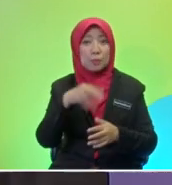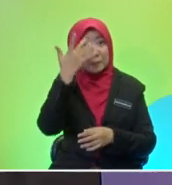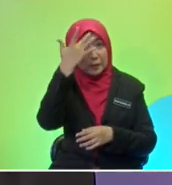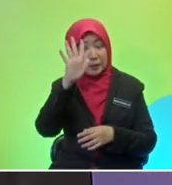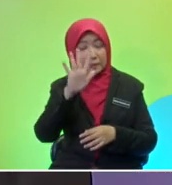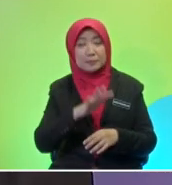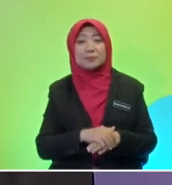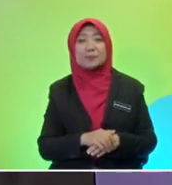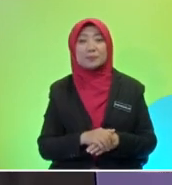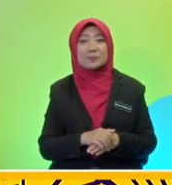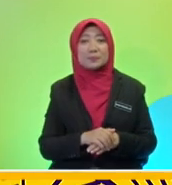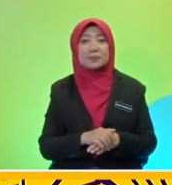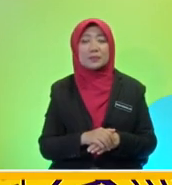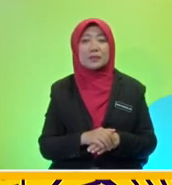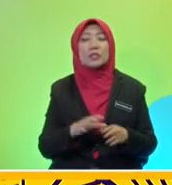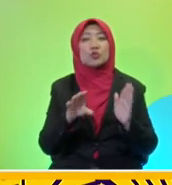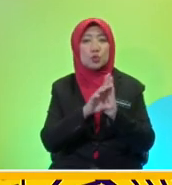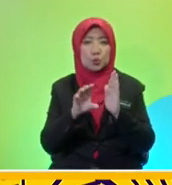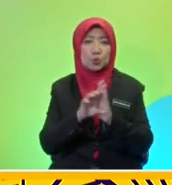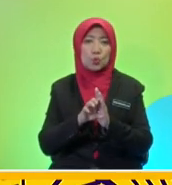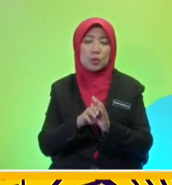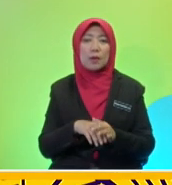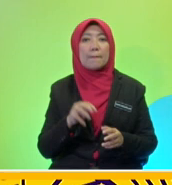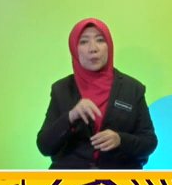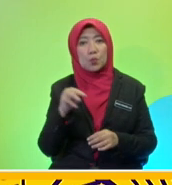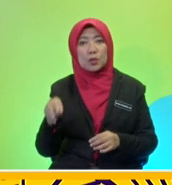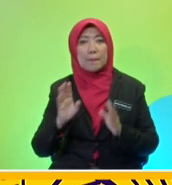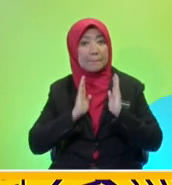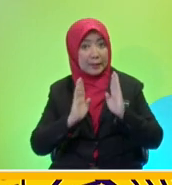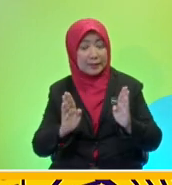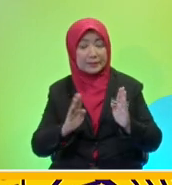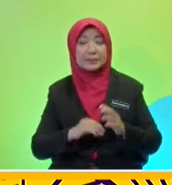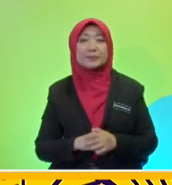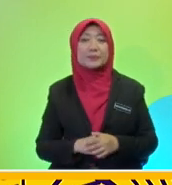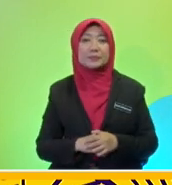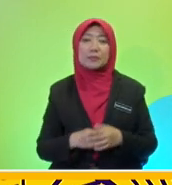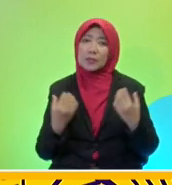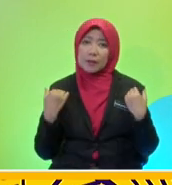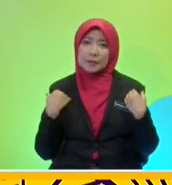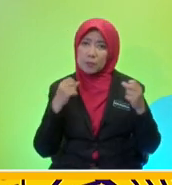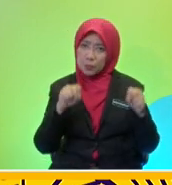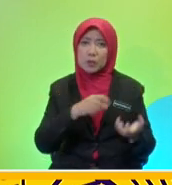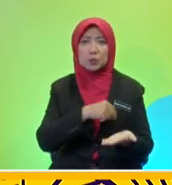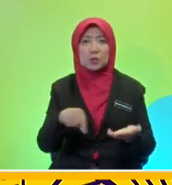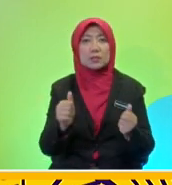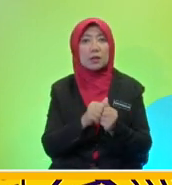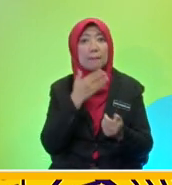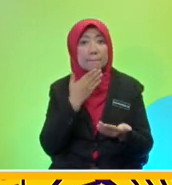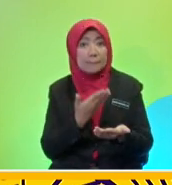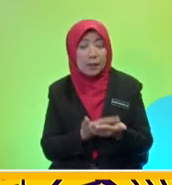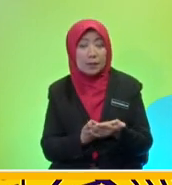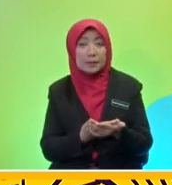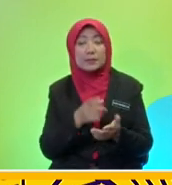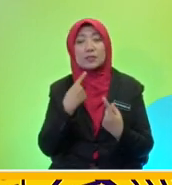Ah ini contoh pelajaran saya yang mana mereka ini berani kamera depan oke contoh ada yang berani datang boleh menulis dengan baik jawaban